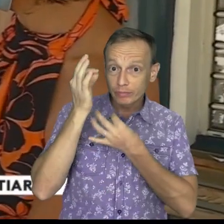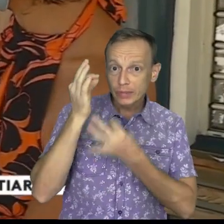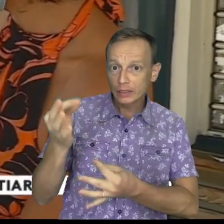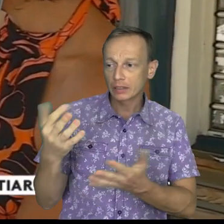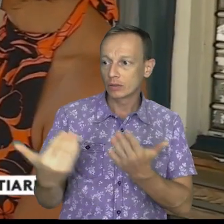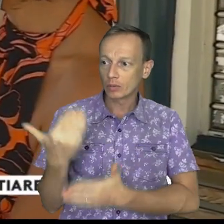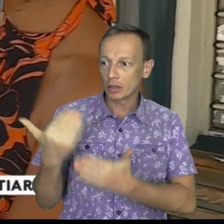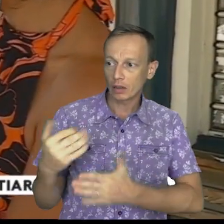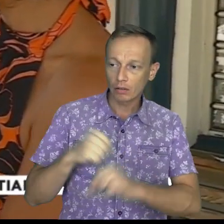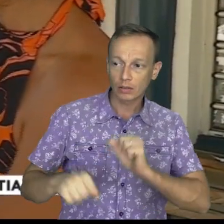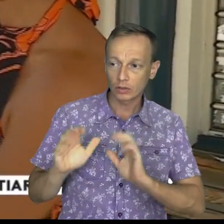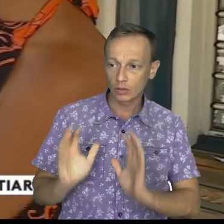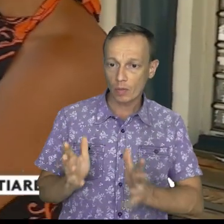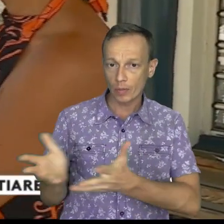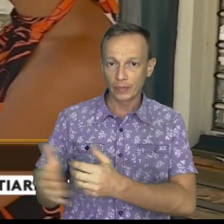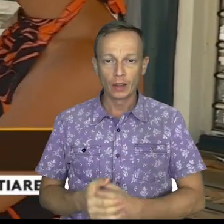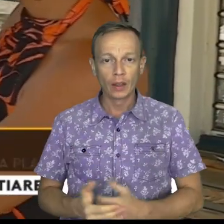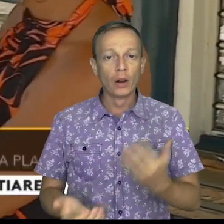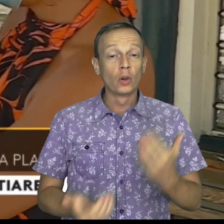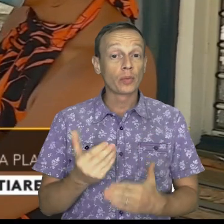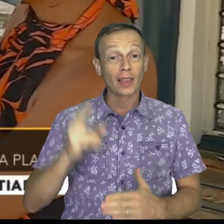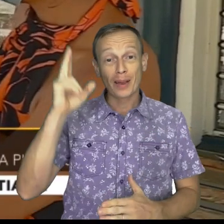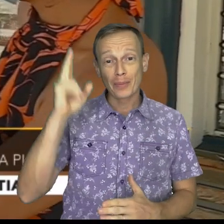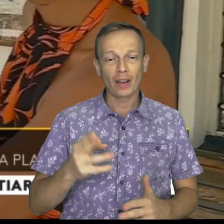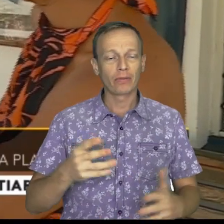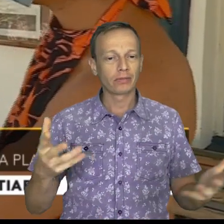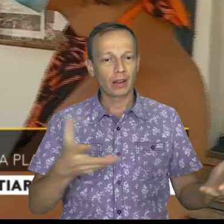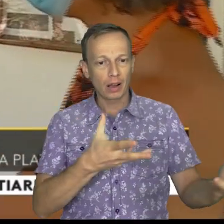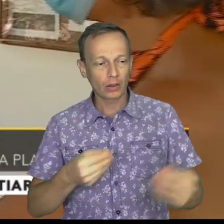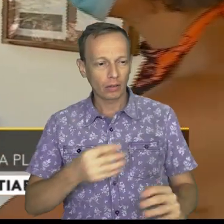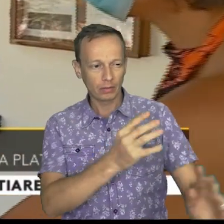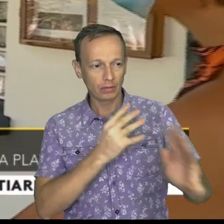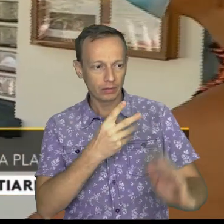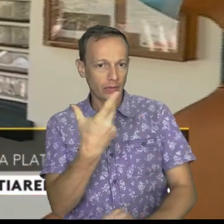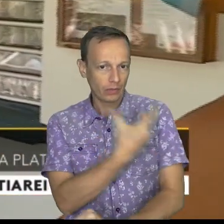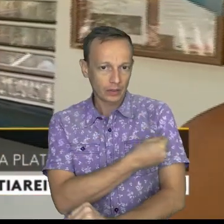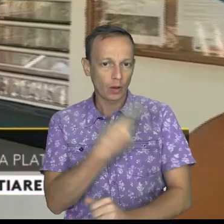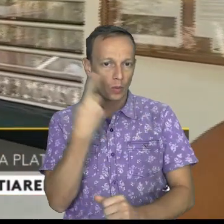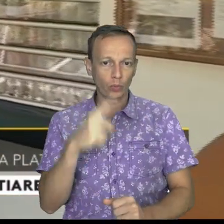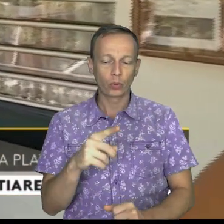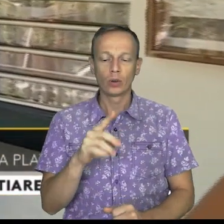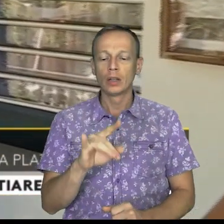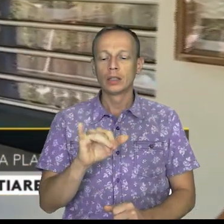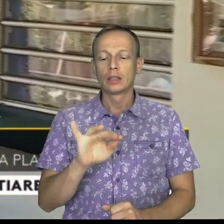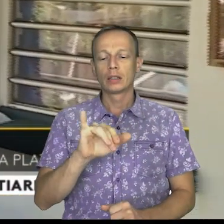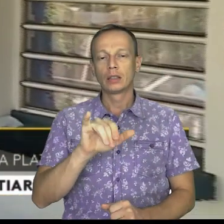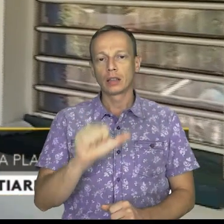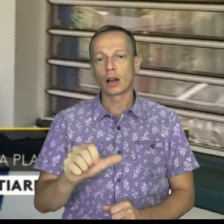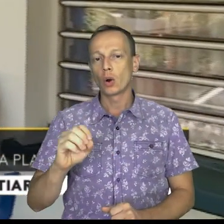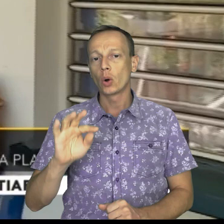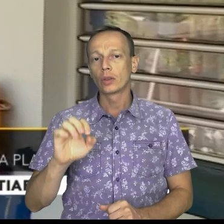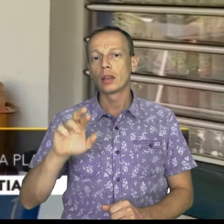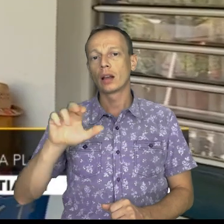quoi exactement il en a retourné ce matin. Alors ce matin, c'est le lancement de la campagne de vaccination pour la section de commune de